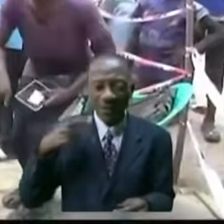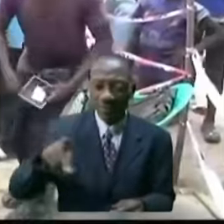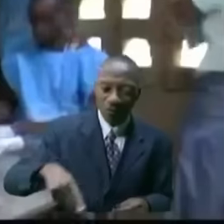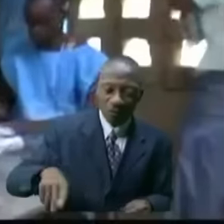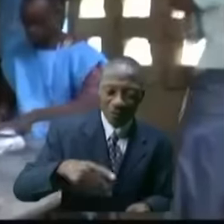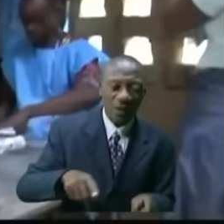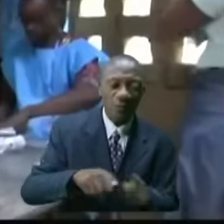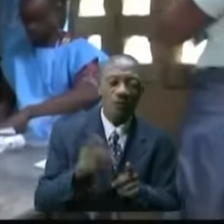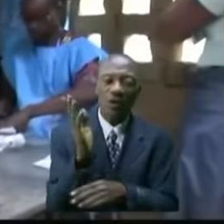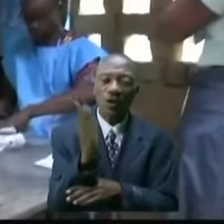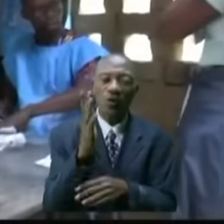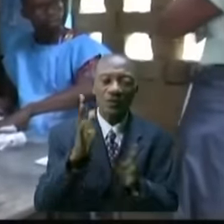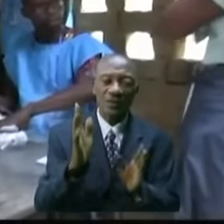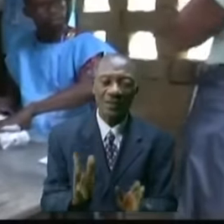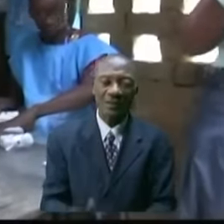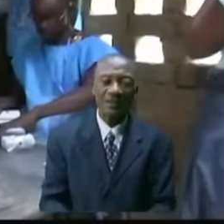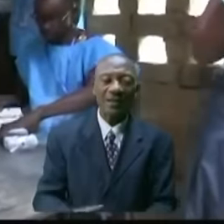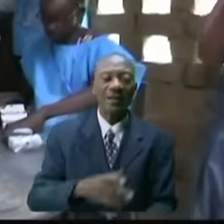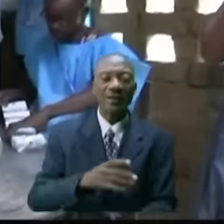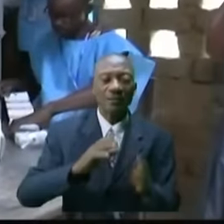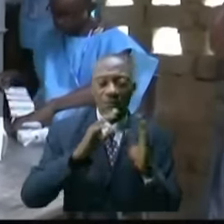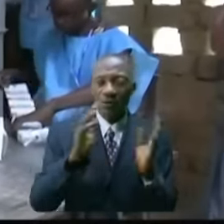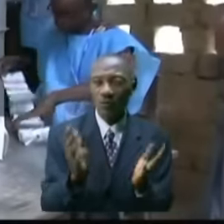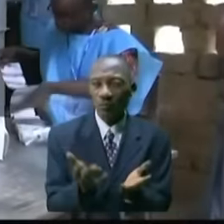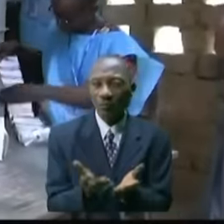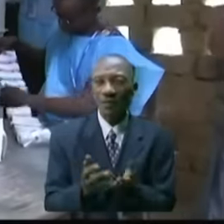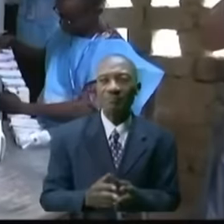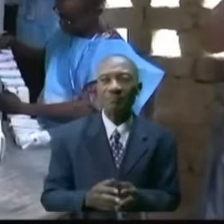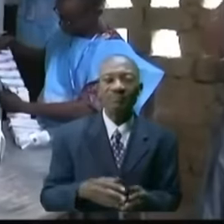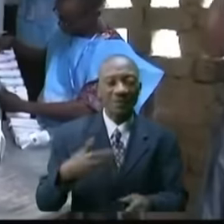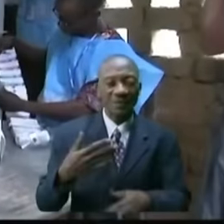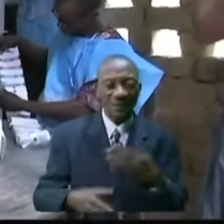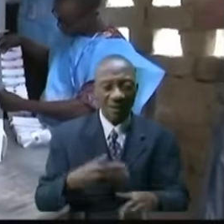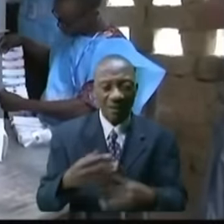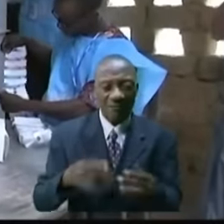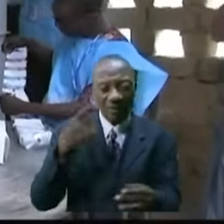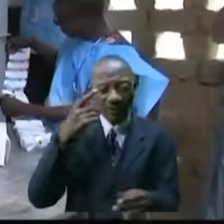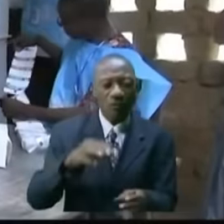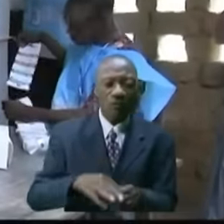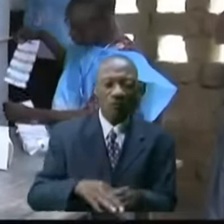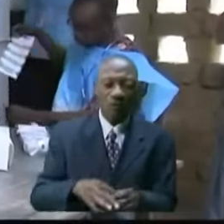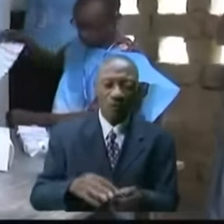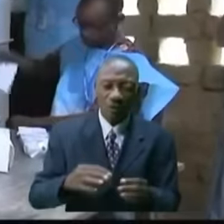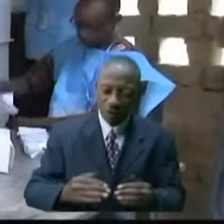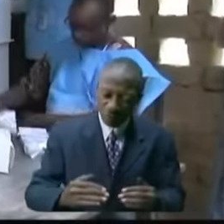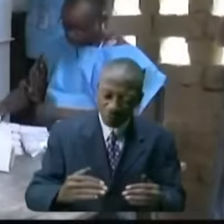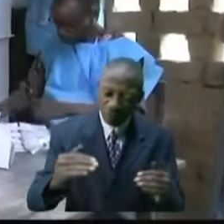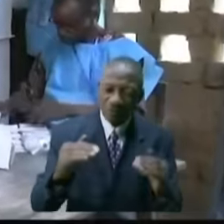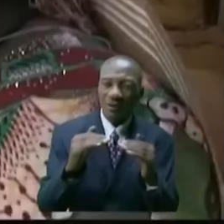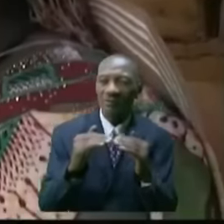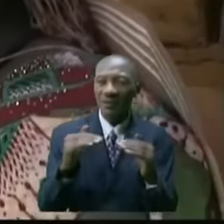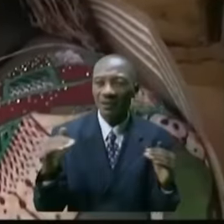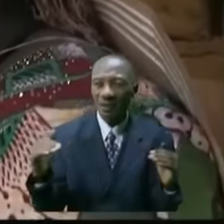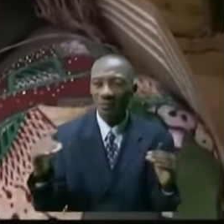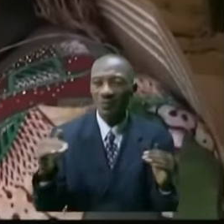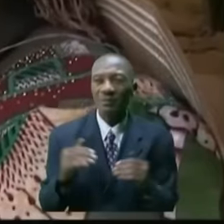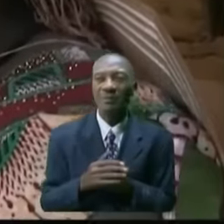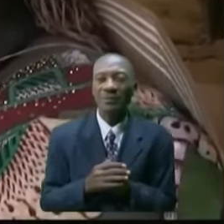ce rendez-vous historique. Les opérations de vote se sont déroulées dans les calmes.